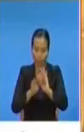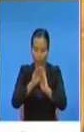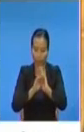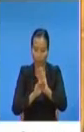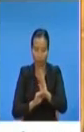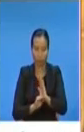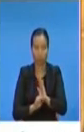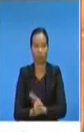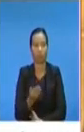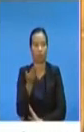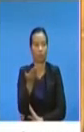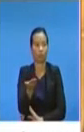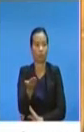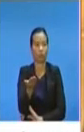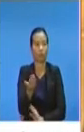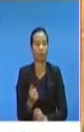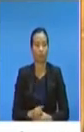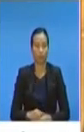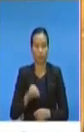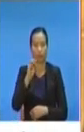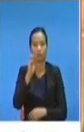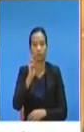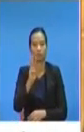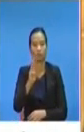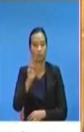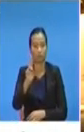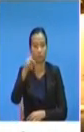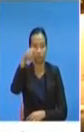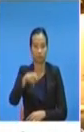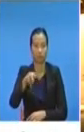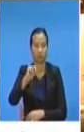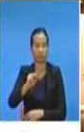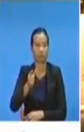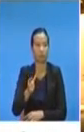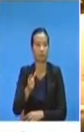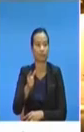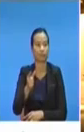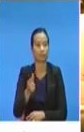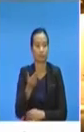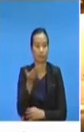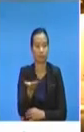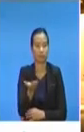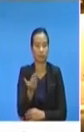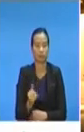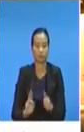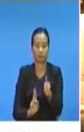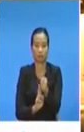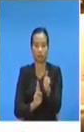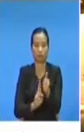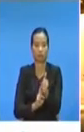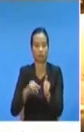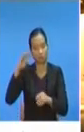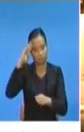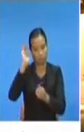ต่อไปขอเรียนเชิญพลตำรวจเอกวรพงษ์ชิวปรีชาอดีตรองผู้บัญชาการตำรวจแห่งช